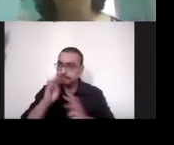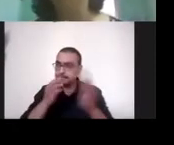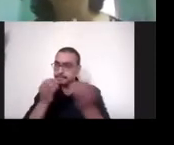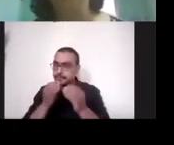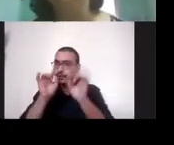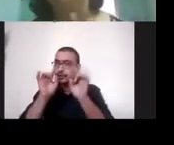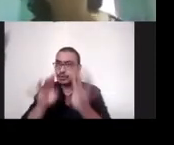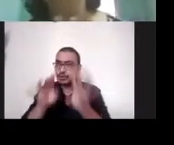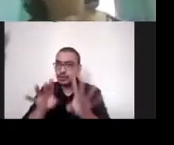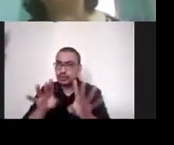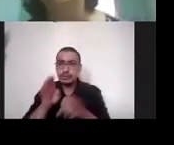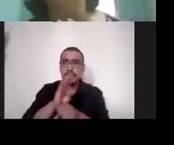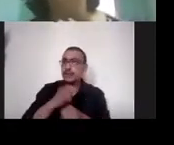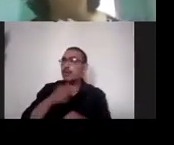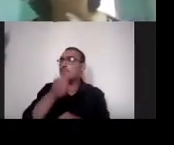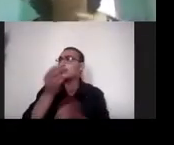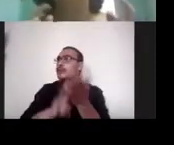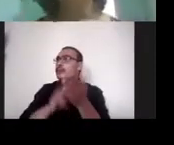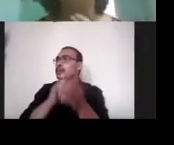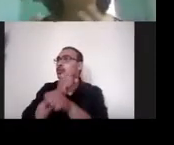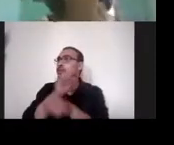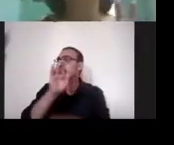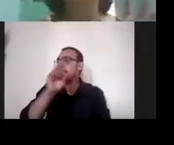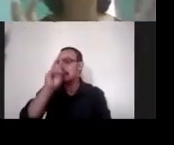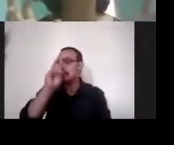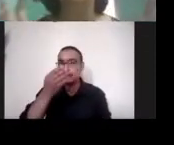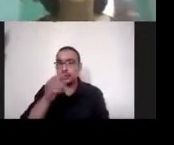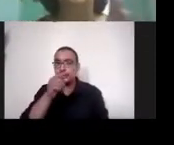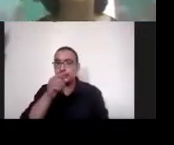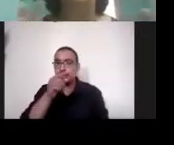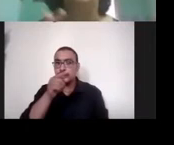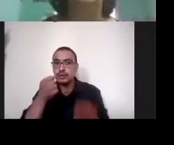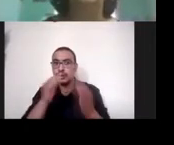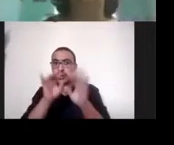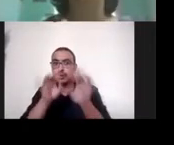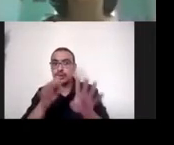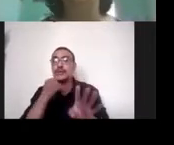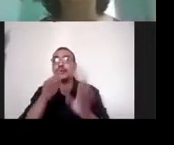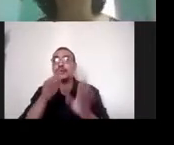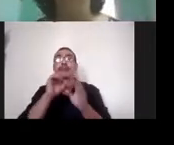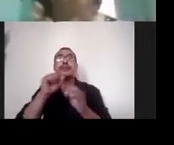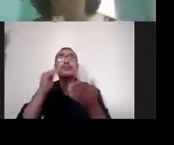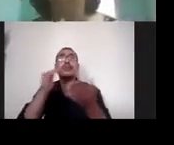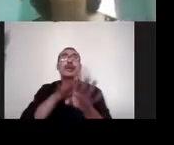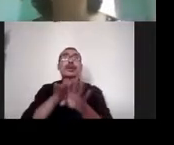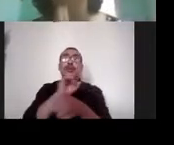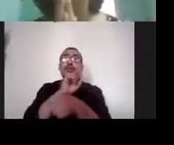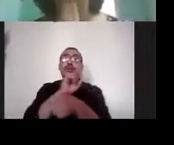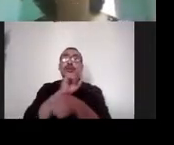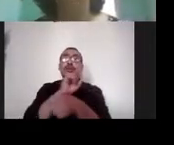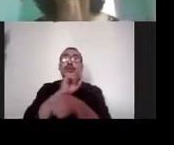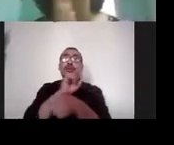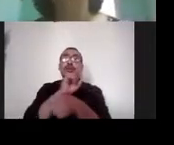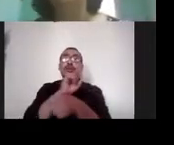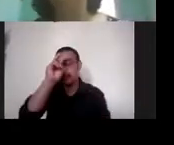तपाईँ अरू थप जोखिममा पर्नुहुन्छ कि पर्नुहुन्न? त्यो घर छोडेर हिँड्दाखेरि तपाईँको बालबालिकाहरू कतिको जोखिममा पर्छन्? अथवा